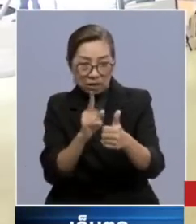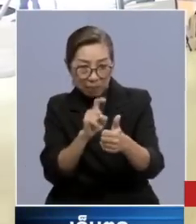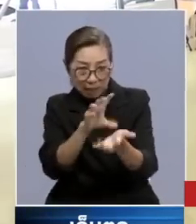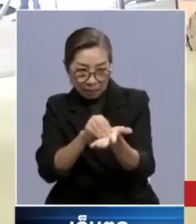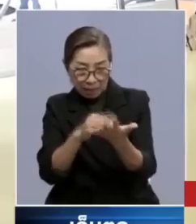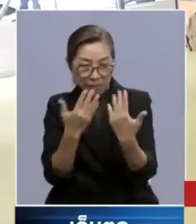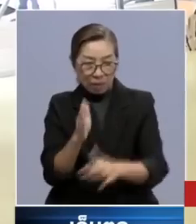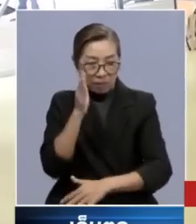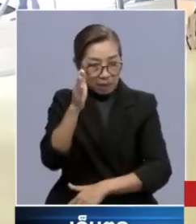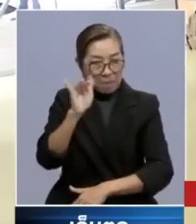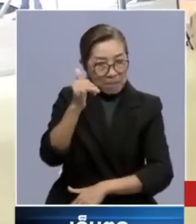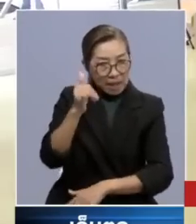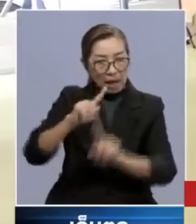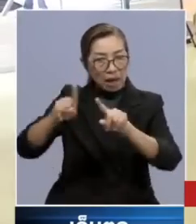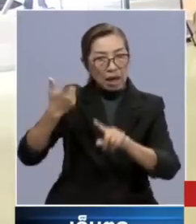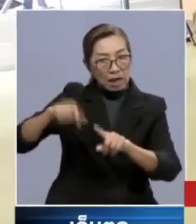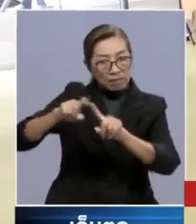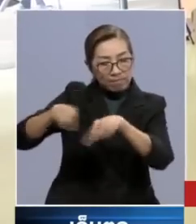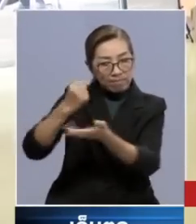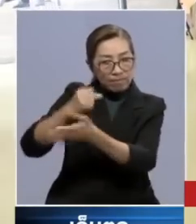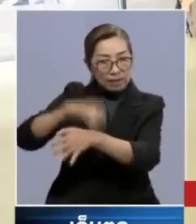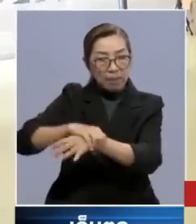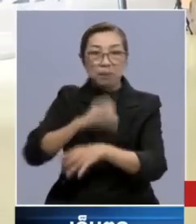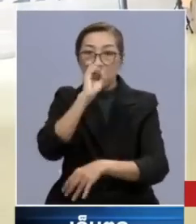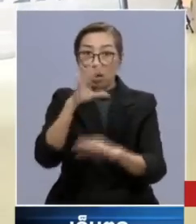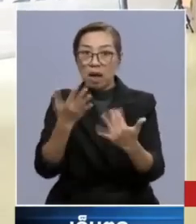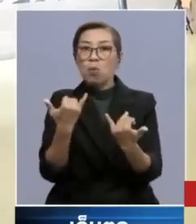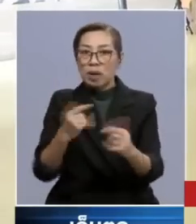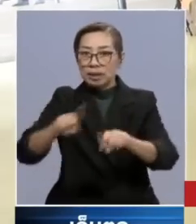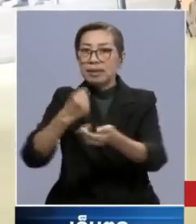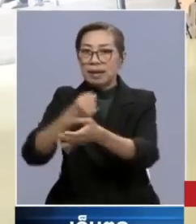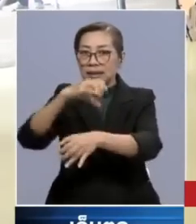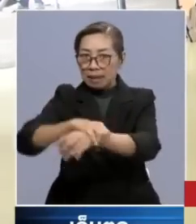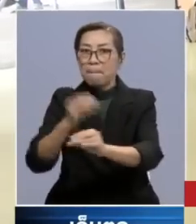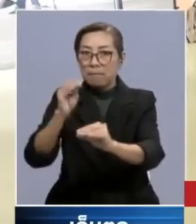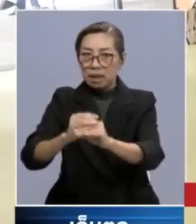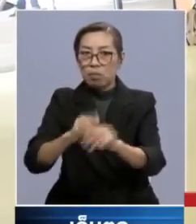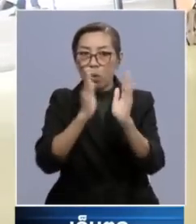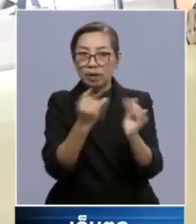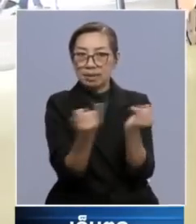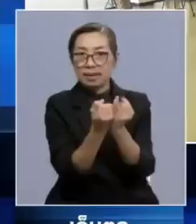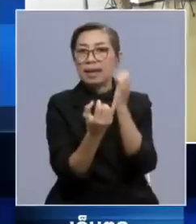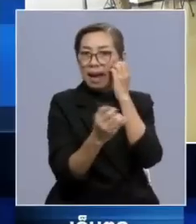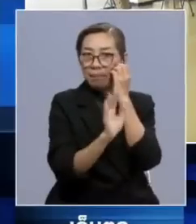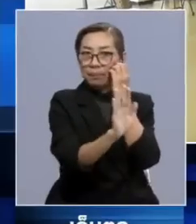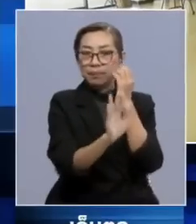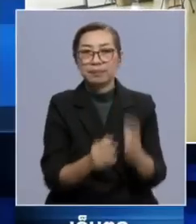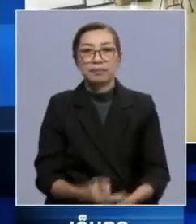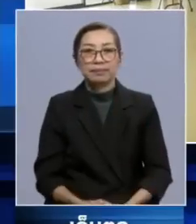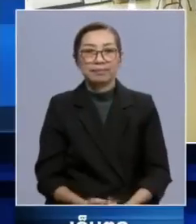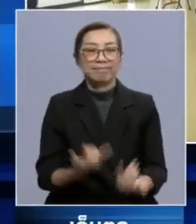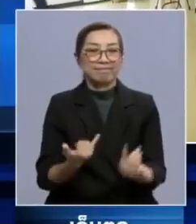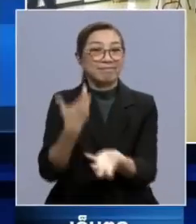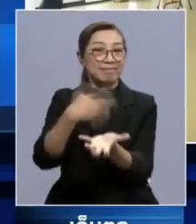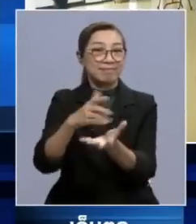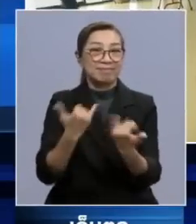างรองสุรเชษฐ์เนี่ยยืนยันว่าวันนี้จะมีการออกหมายจับเพิ่มเติมสำหรับบุคคลใกล้ชิดอย่างแน่นอนค่ะ ขอบคุณนะครับคุ